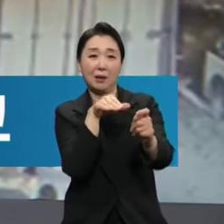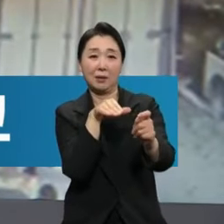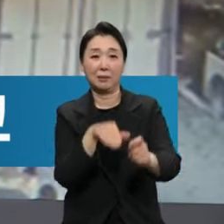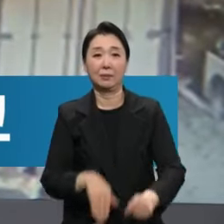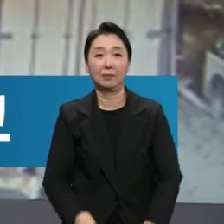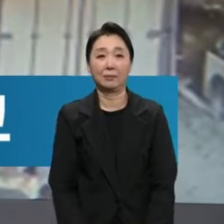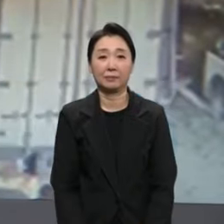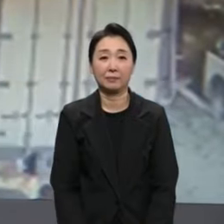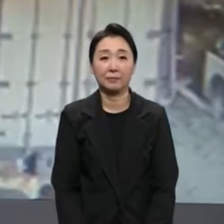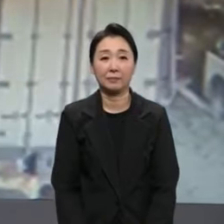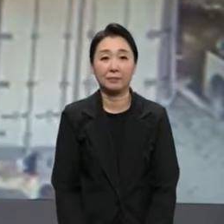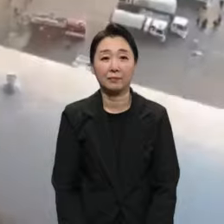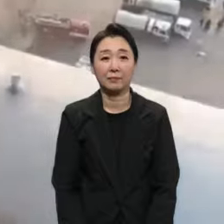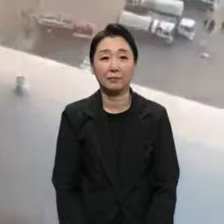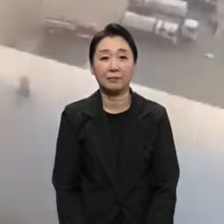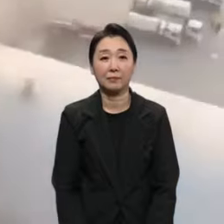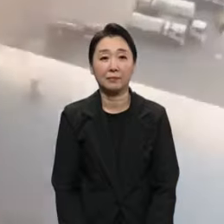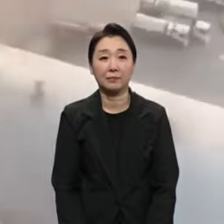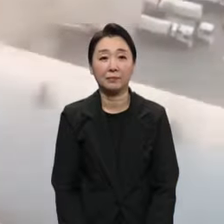박현주 기자입니다.